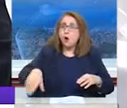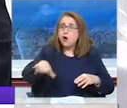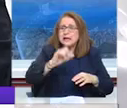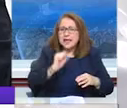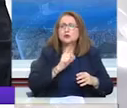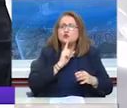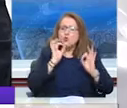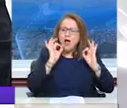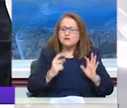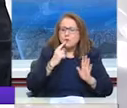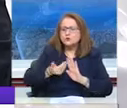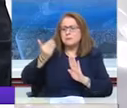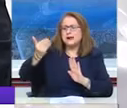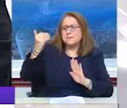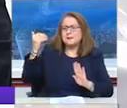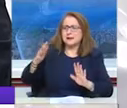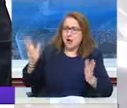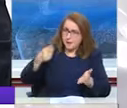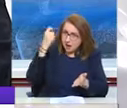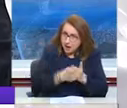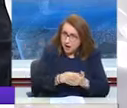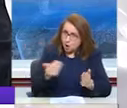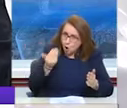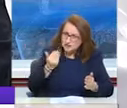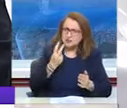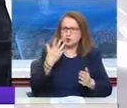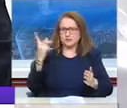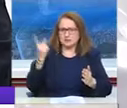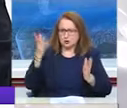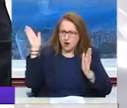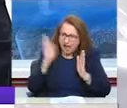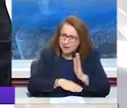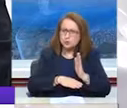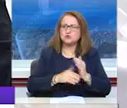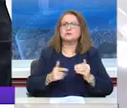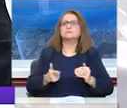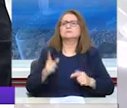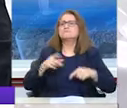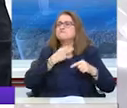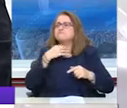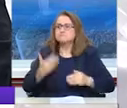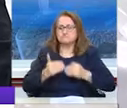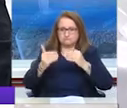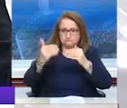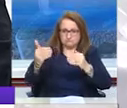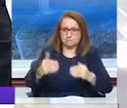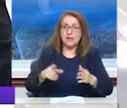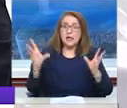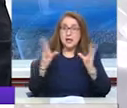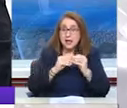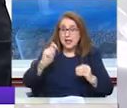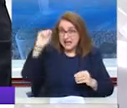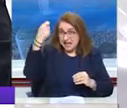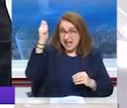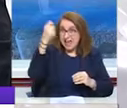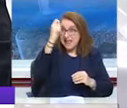αναστολή πληρωμής οφειλών προς την εφορία για 4 μήνες. Επιπροσθέτως, για τον κλάδο εμπορίας και διανομής ηλεκτρικού ρεύματος θα